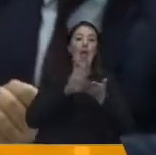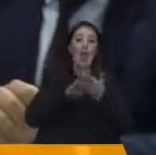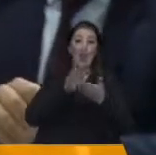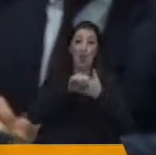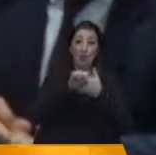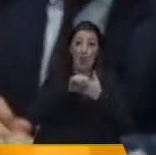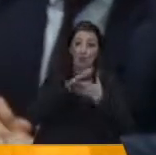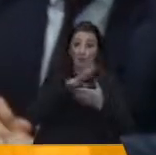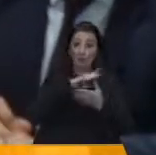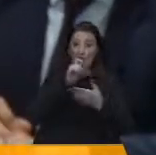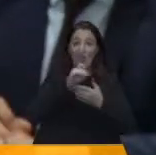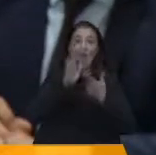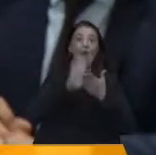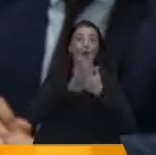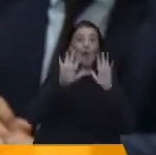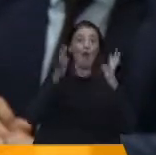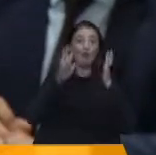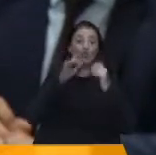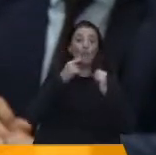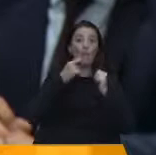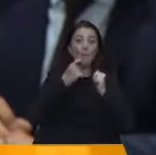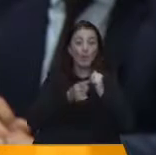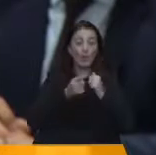var? Alkışlayacağım diyorum.